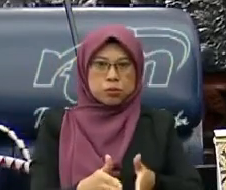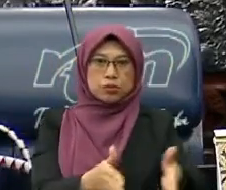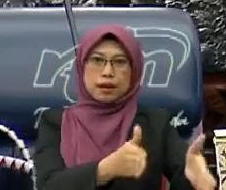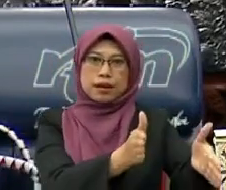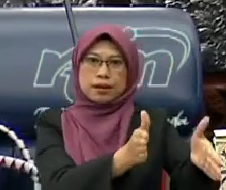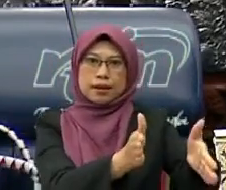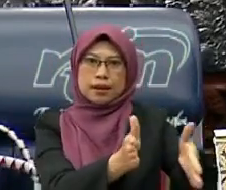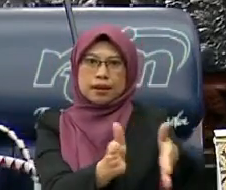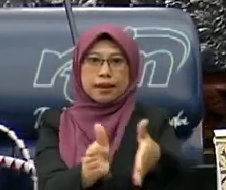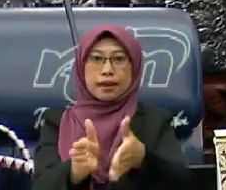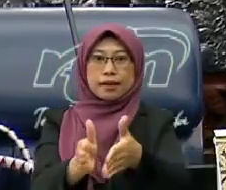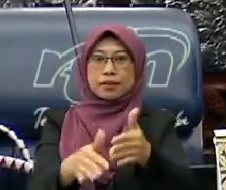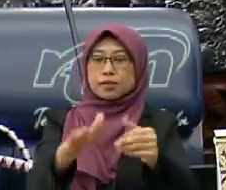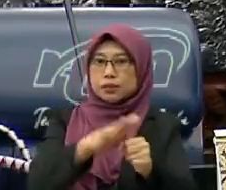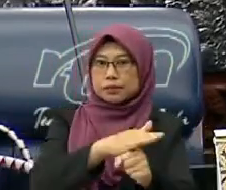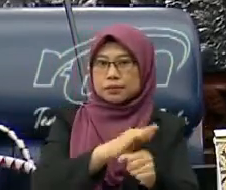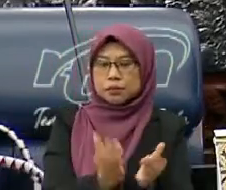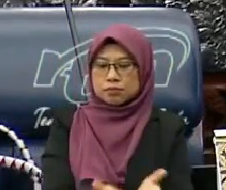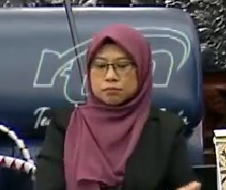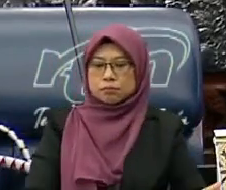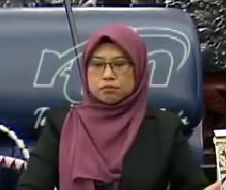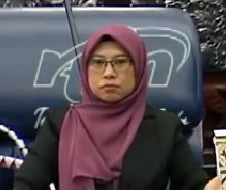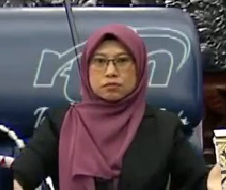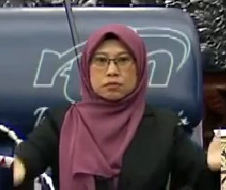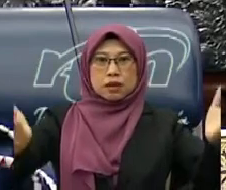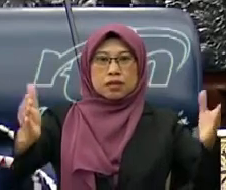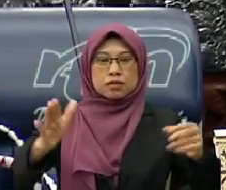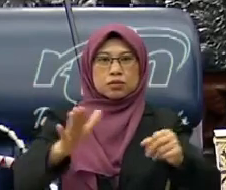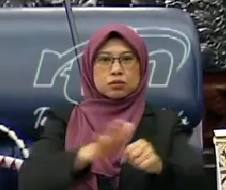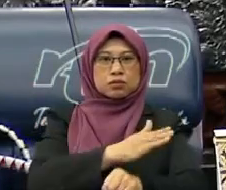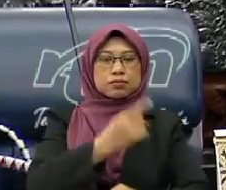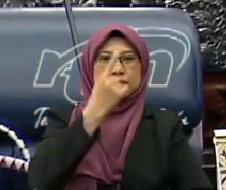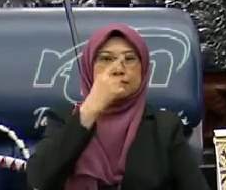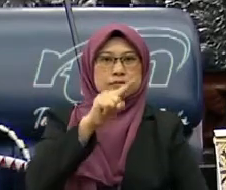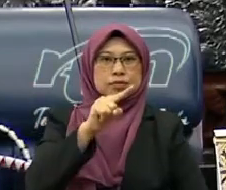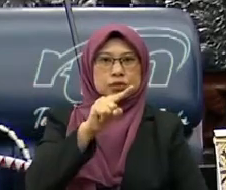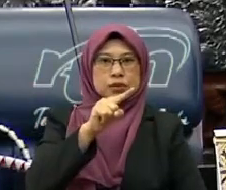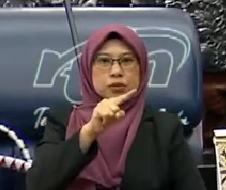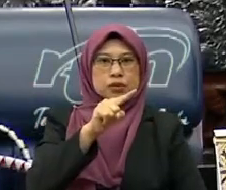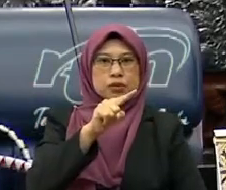cukup ataupun tabungan air itu cukup untuk menampung